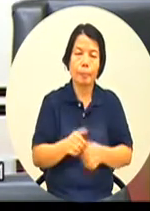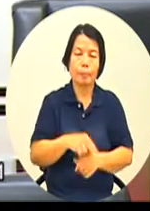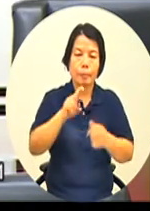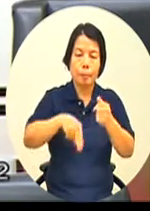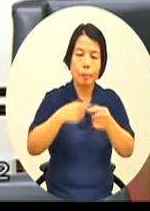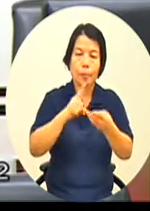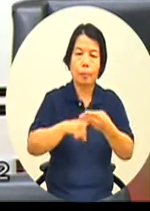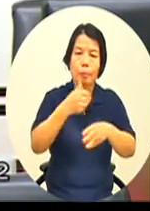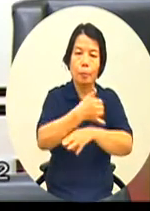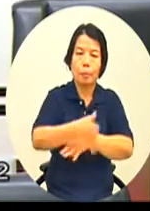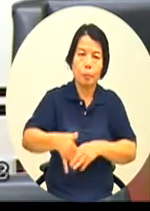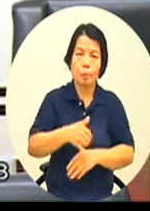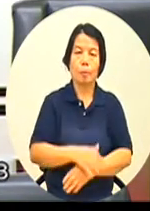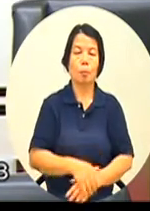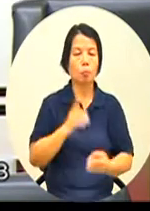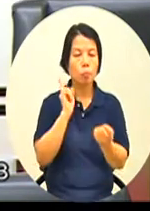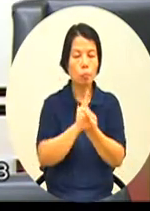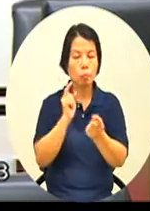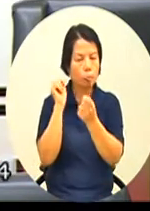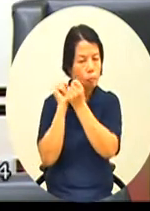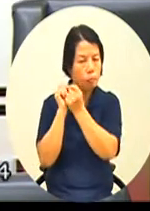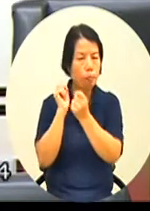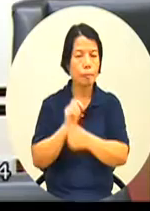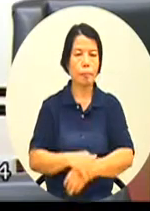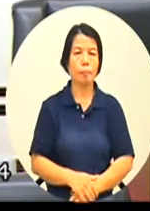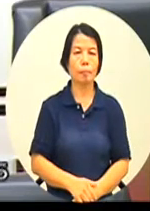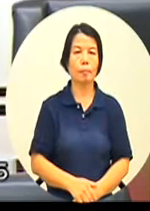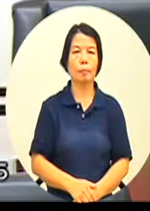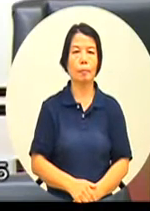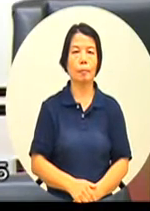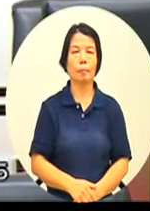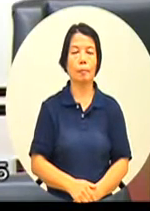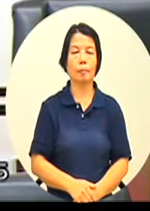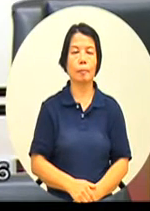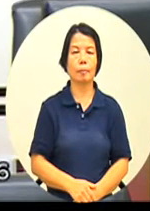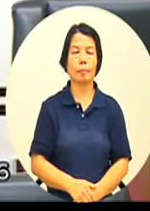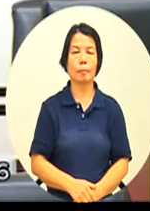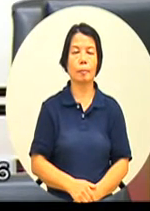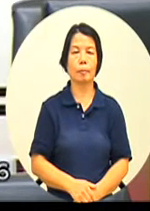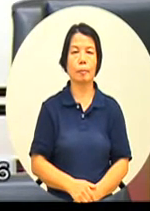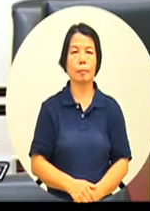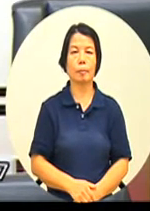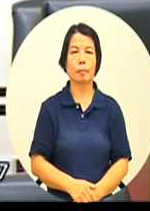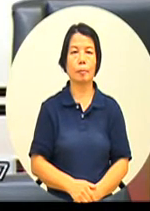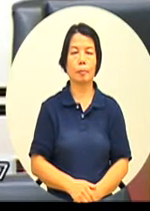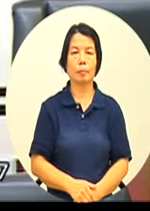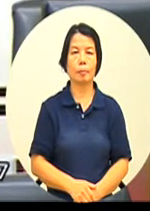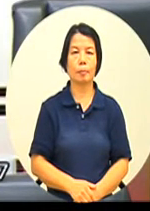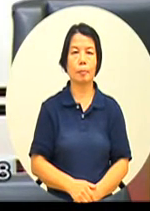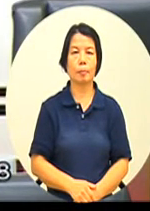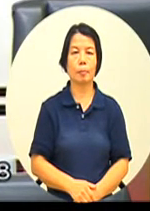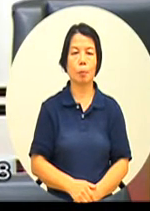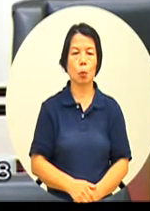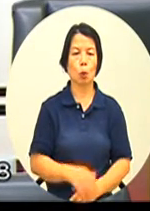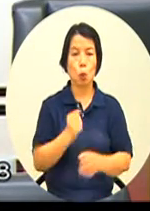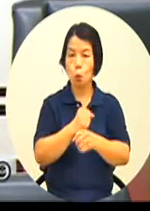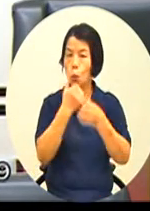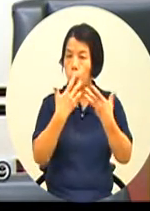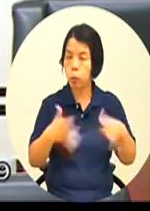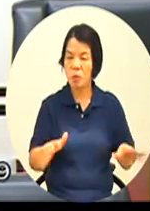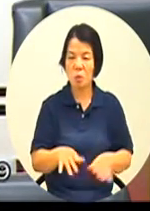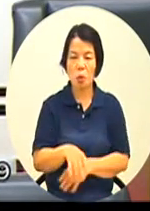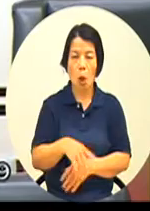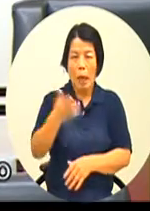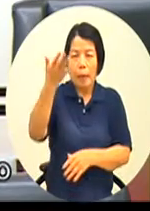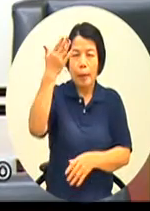那看刘主委对于最近可能市政府这边做了很多过去很多人不敢做，或者是